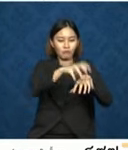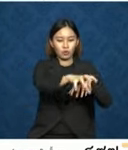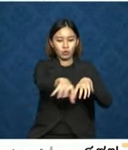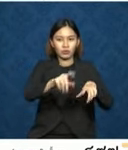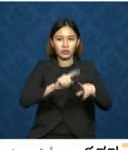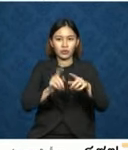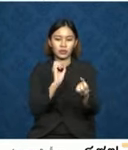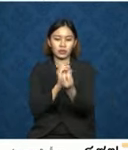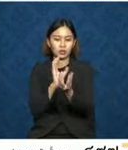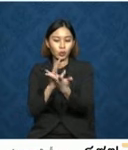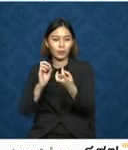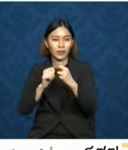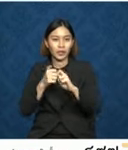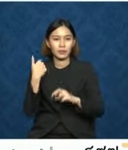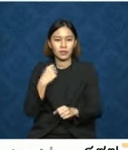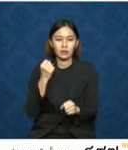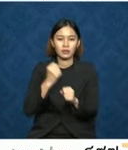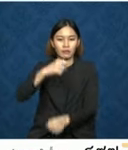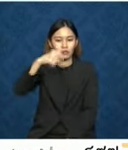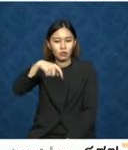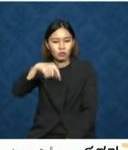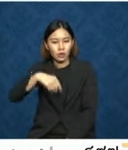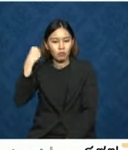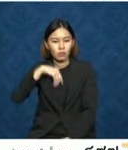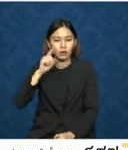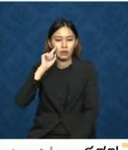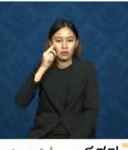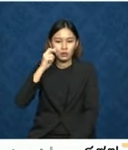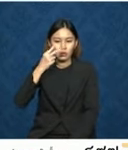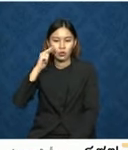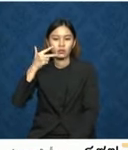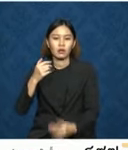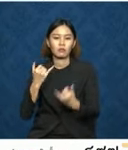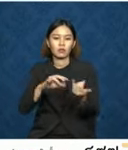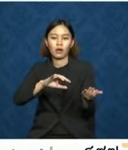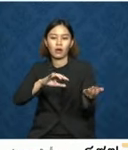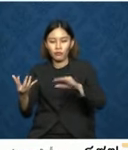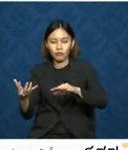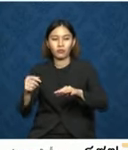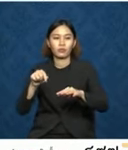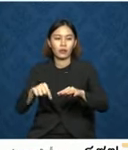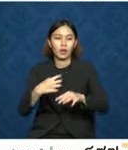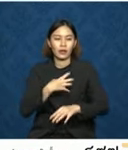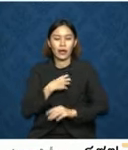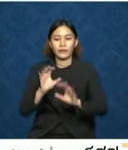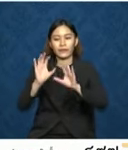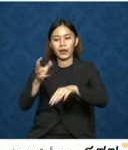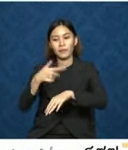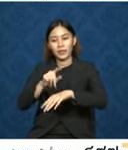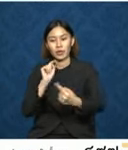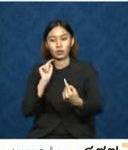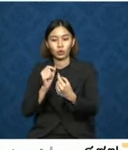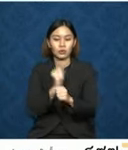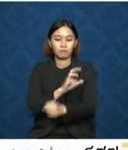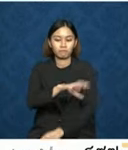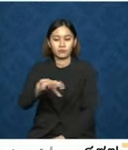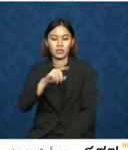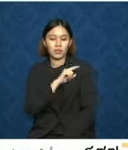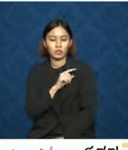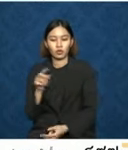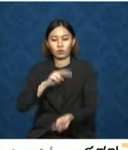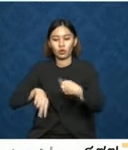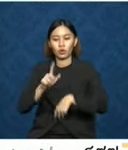ชนได้รับความเสียหายนะครับซ่อมแล้วซ่อมอีกเป็นจำนวนหลายรอบแล้วนะครับแต่ก็ยังถล่มลงมากับตลิ่งนะครับจึงฝากท่านประธานไปยังหน่วยงานที่เกี่ยวข้องไม่ว่า